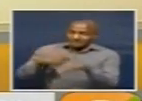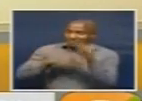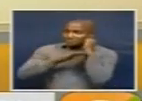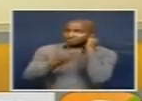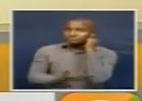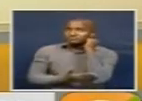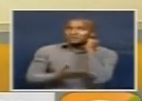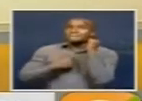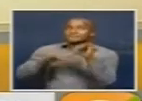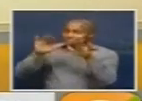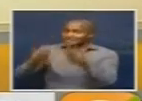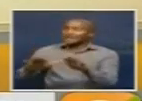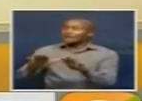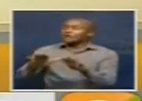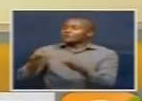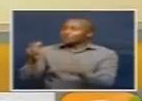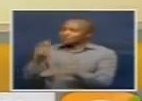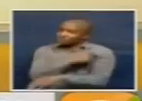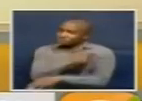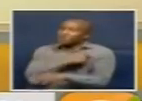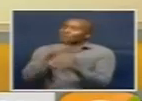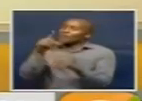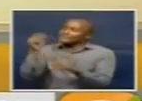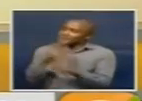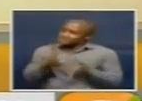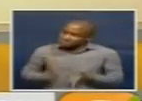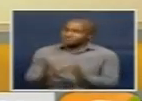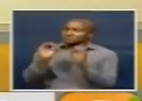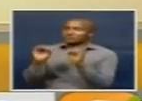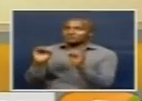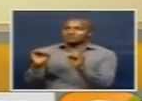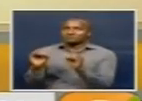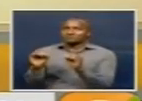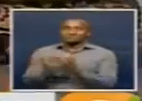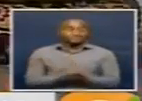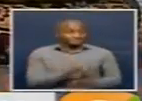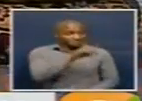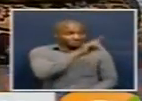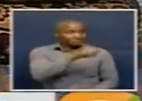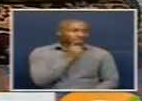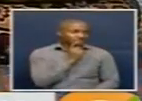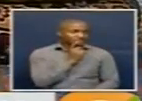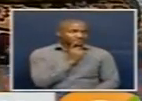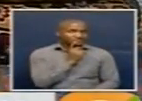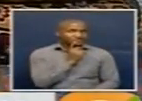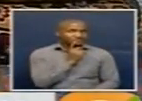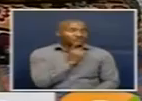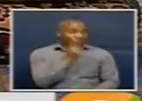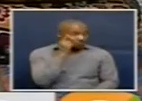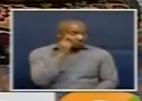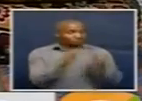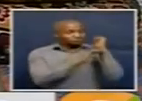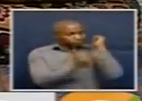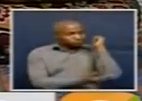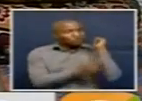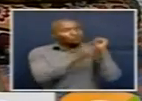Nilikaa hospitali mwezi mzima, mtoto hajulikani ana nini. Si vizuri. Na tena pia, hebu elewa, wewe mke wako ni mjamzito, wewe amtia ma